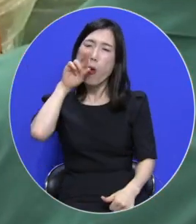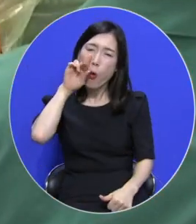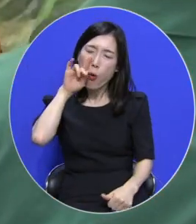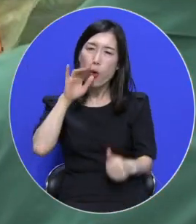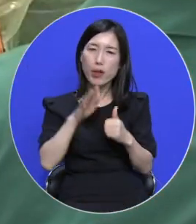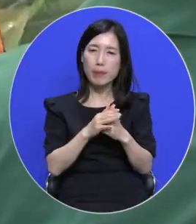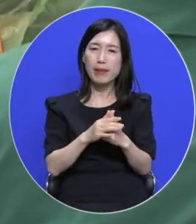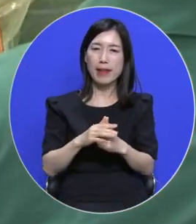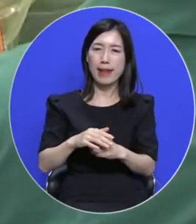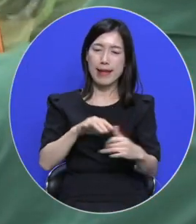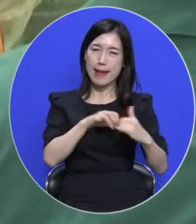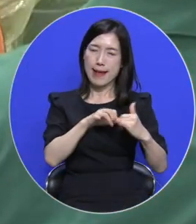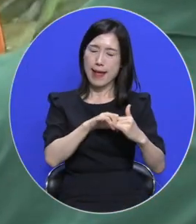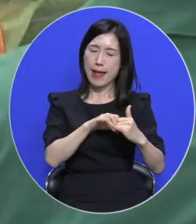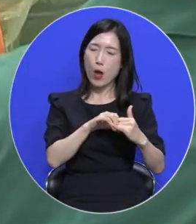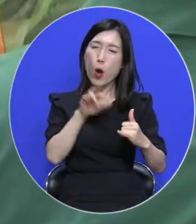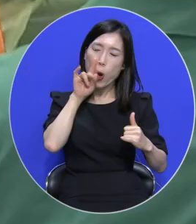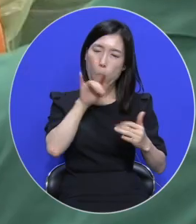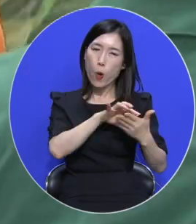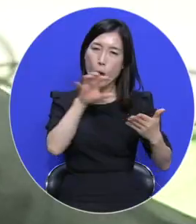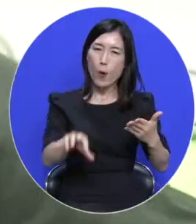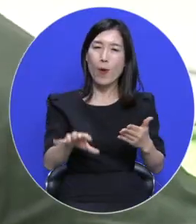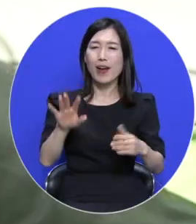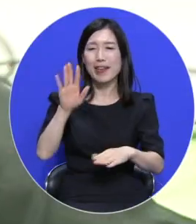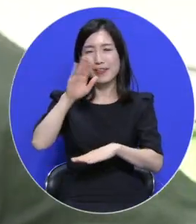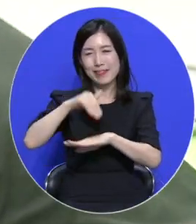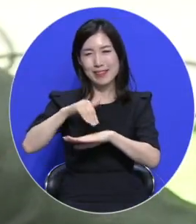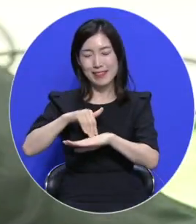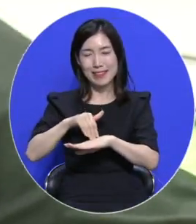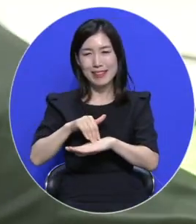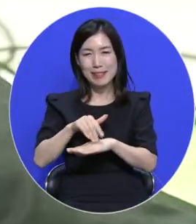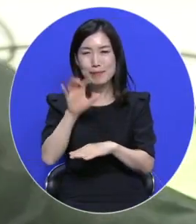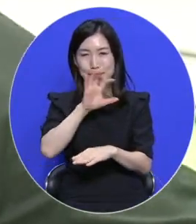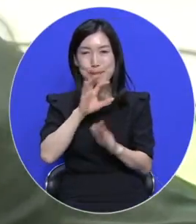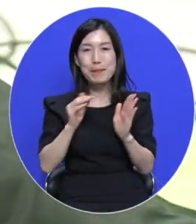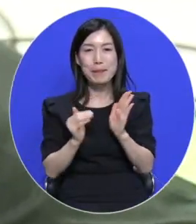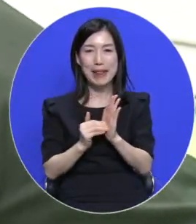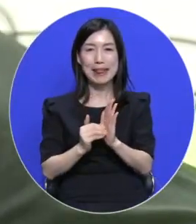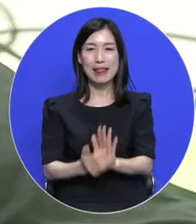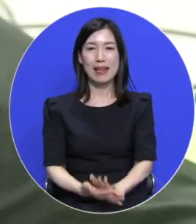내실 있는 훈련으로 준비했다는 설명입니다. KTV 이혜진입니다.